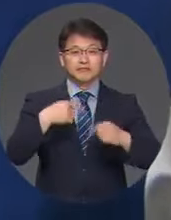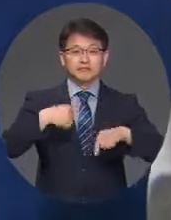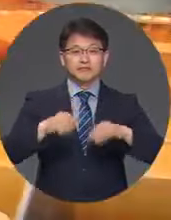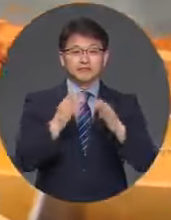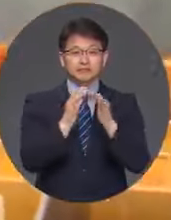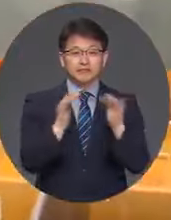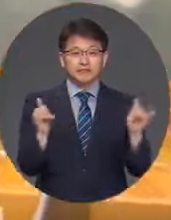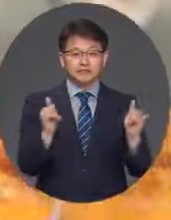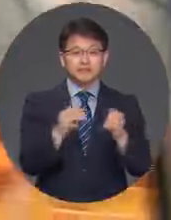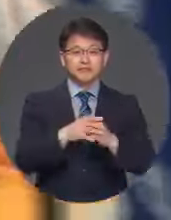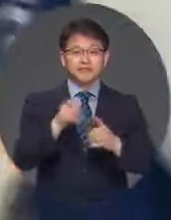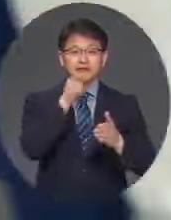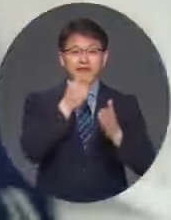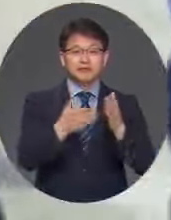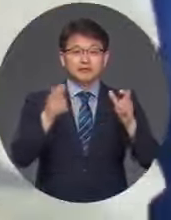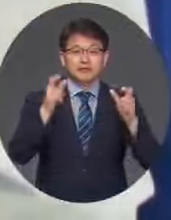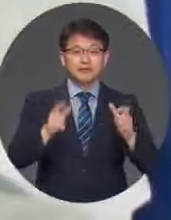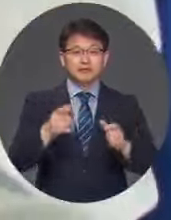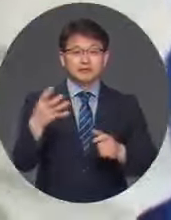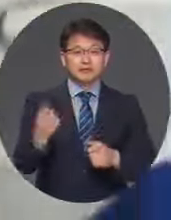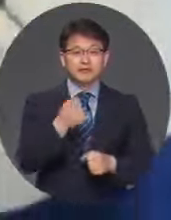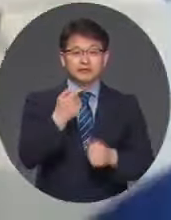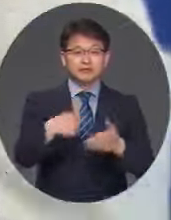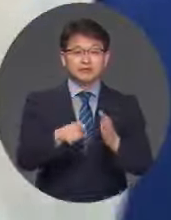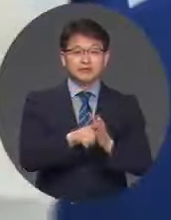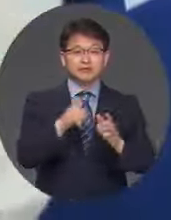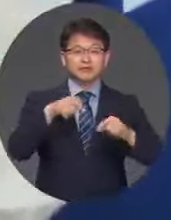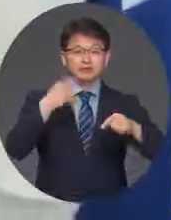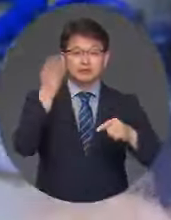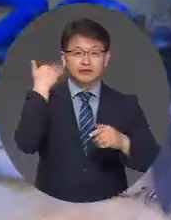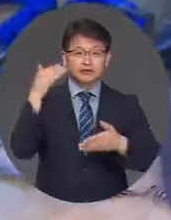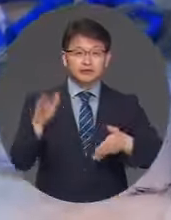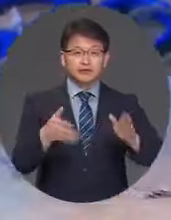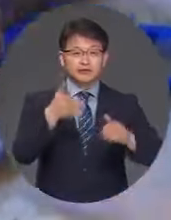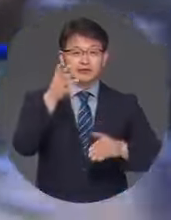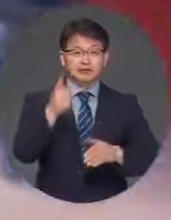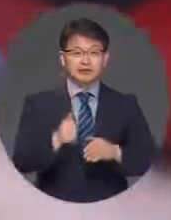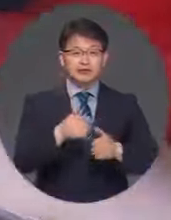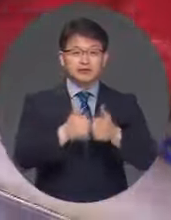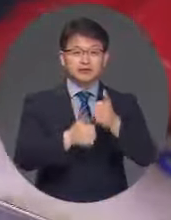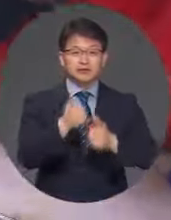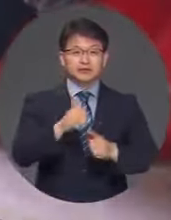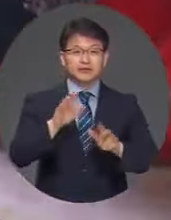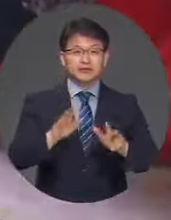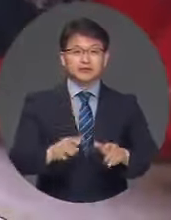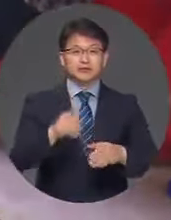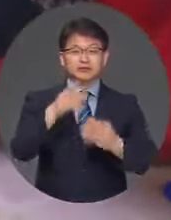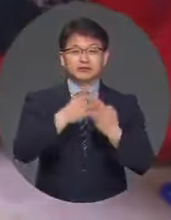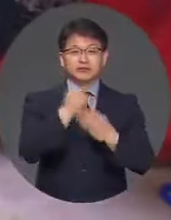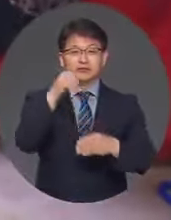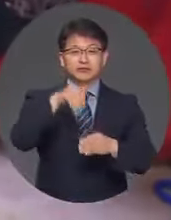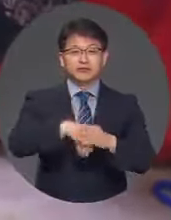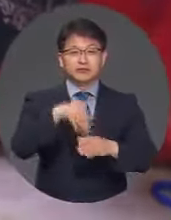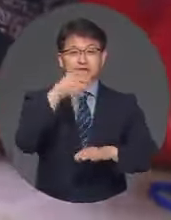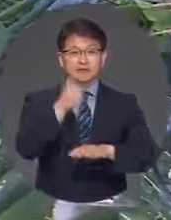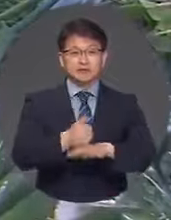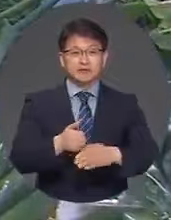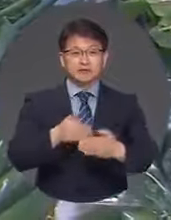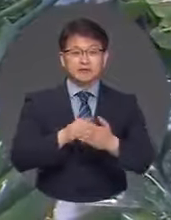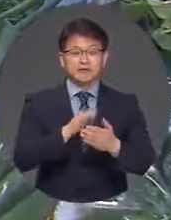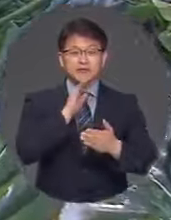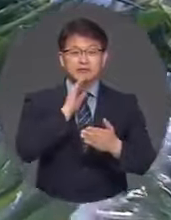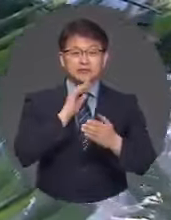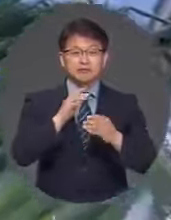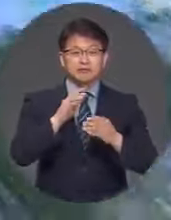정치인. 낙동강 벨트를 사수하기 위한 두 전직 도지사의 진검 승부는 이번 총선 판세를 읽는